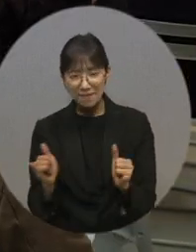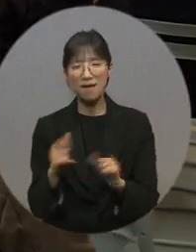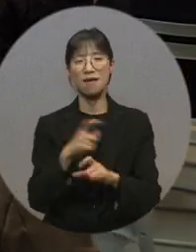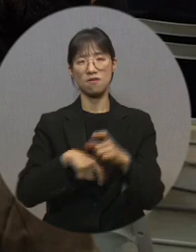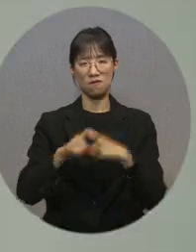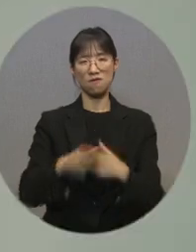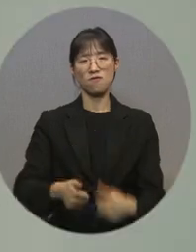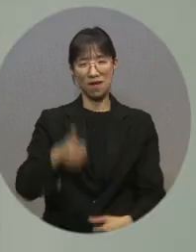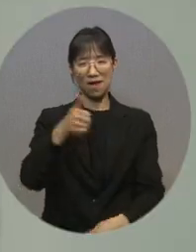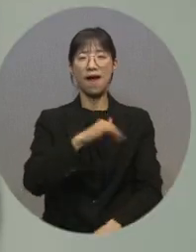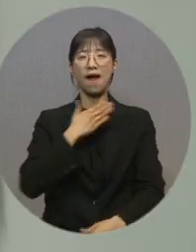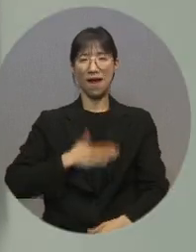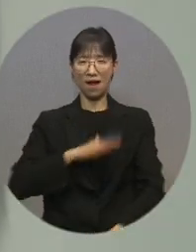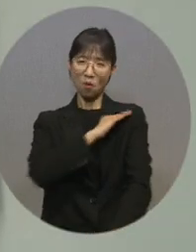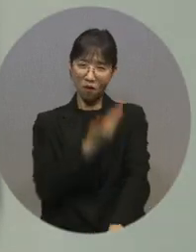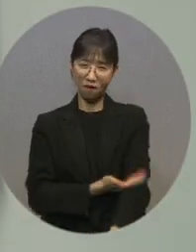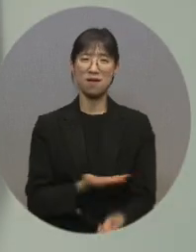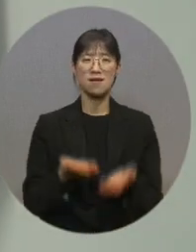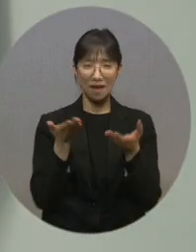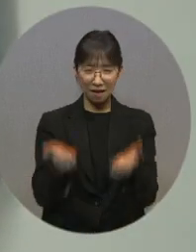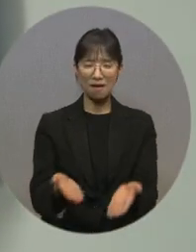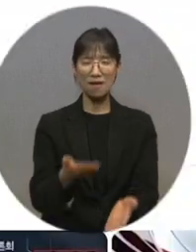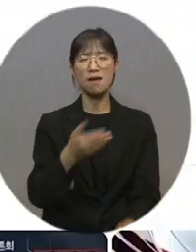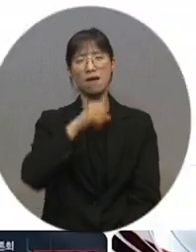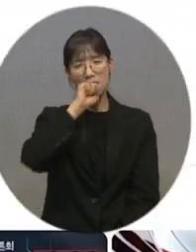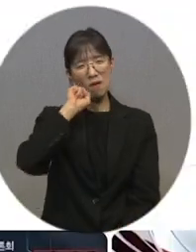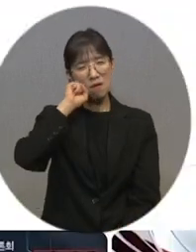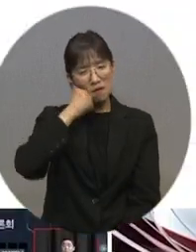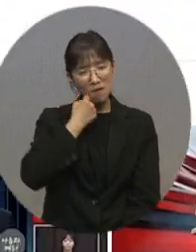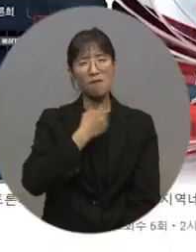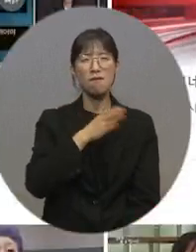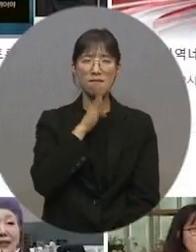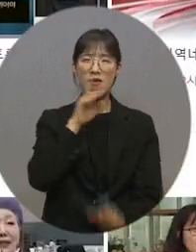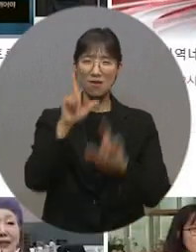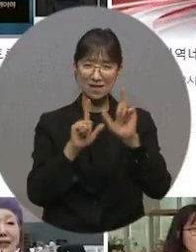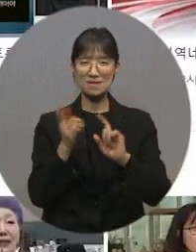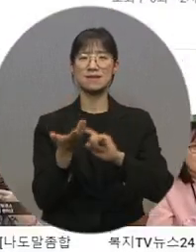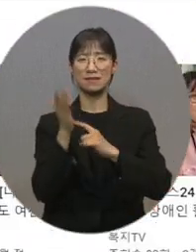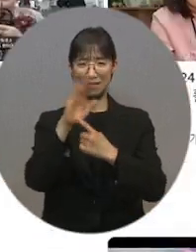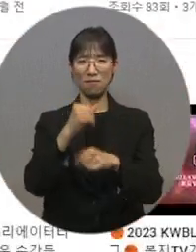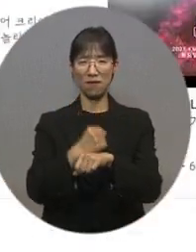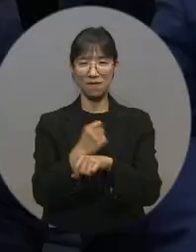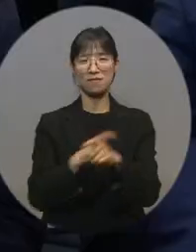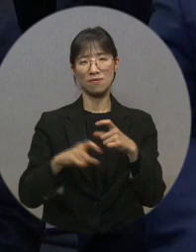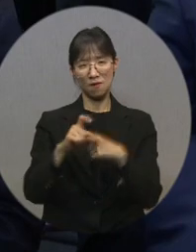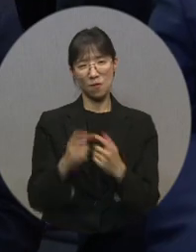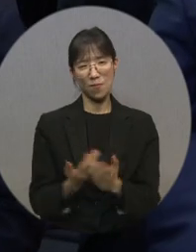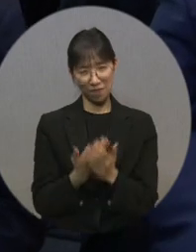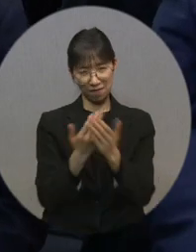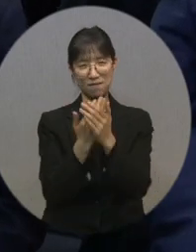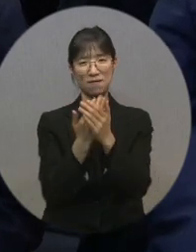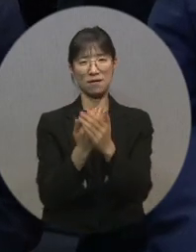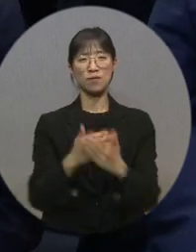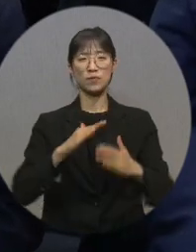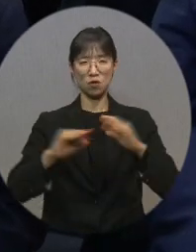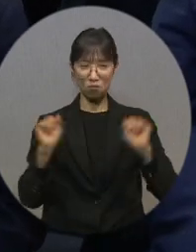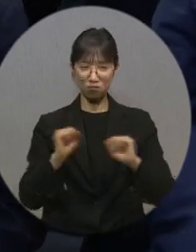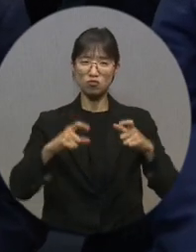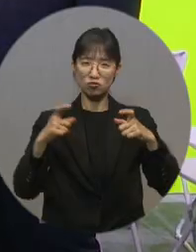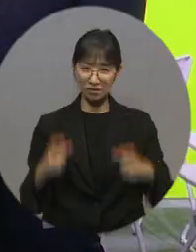나은 알 권리를 제공하고 이들의 애로사항과 현실을 대변하는 방송으로서 더욱 성장해